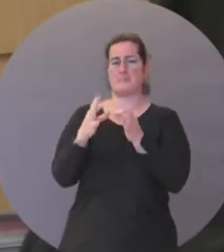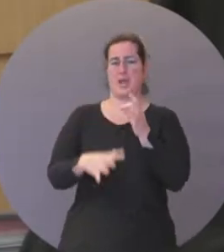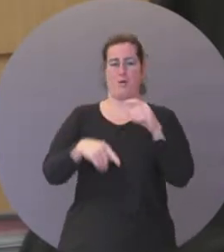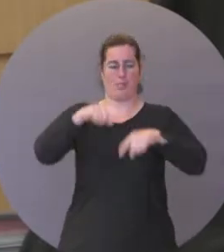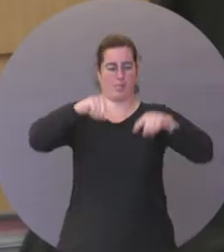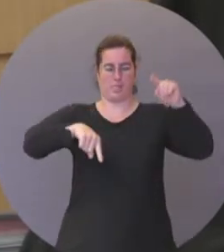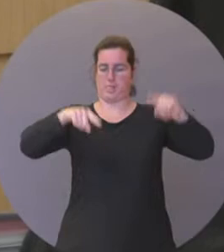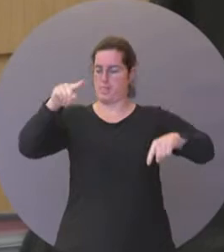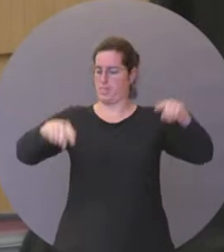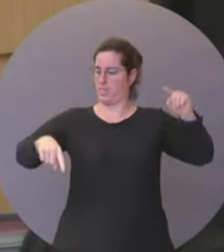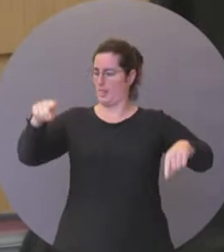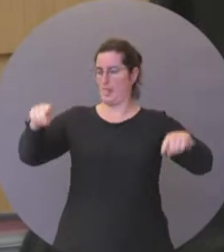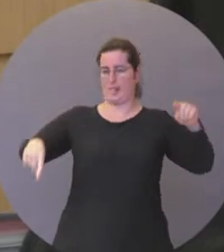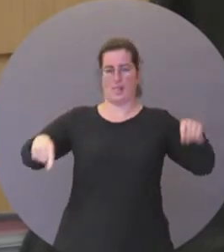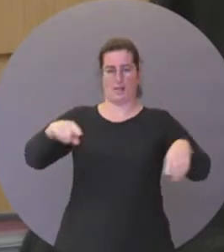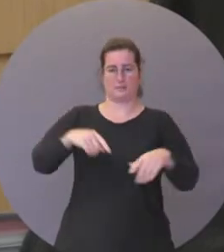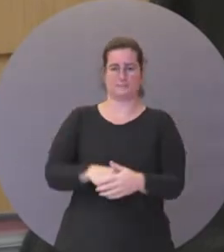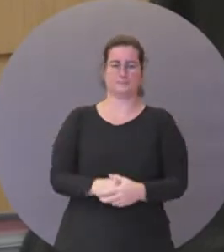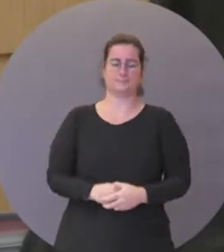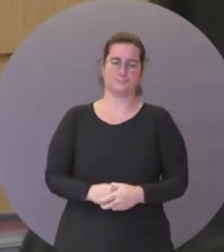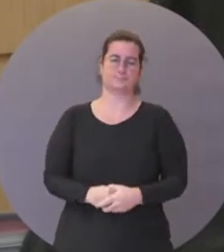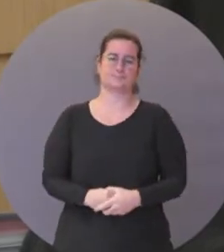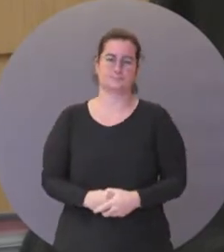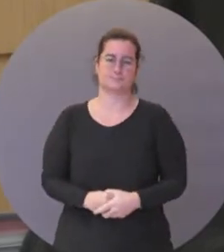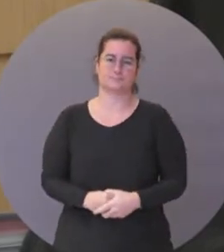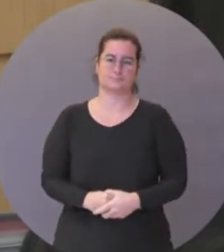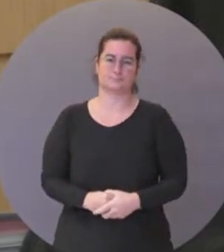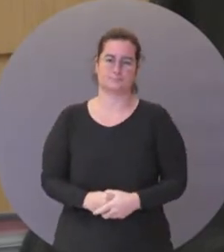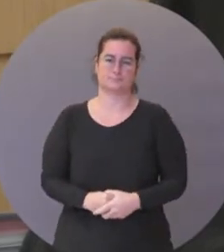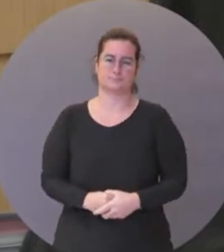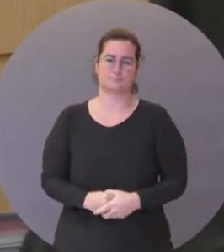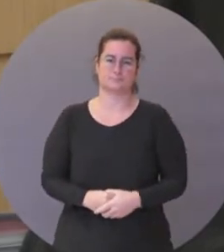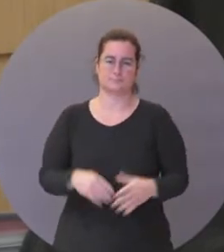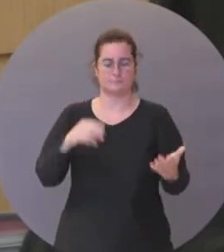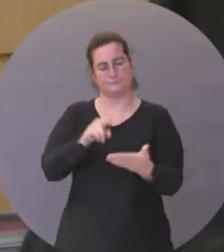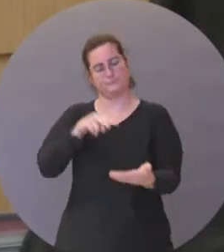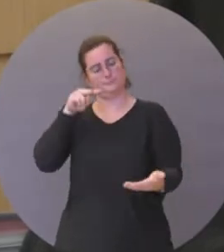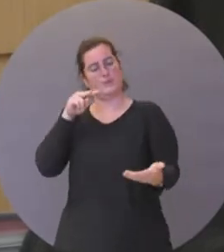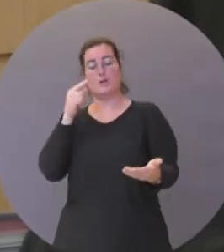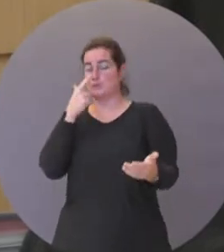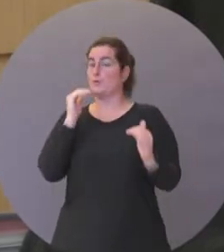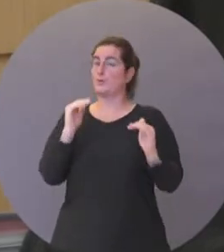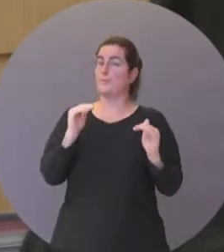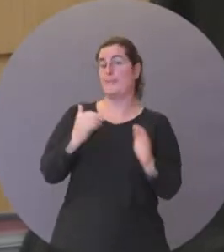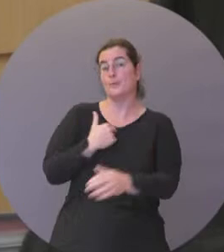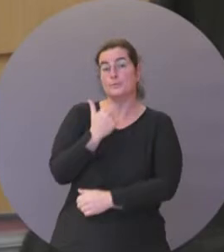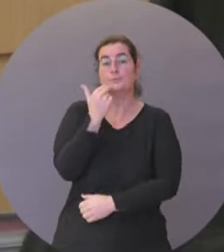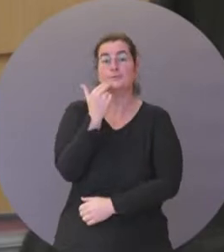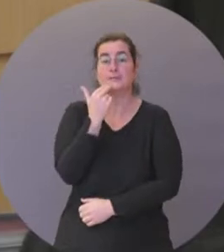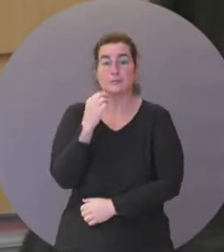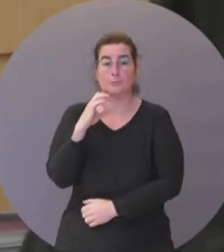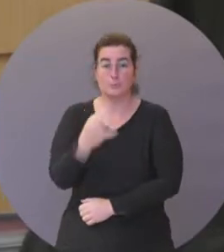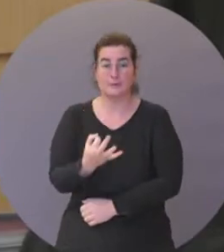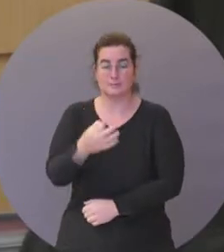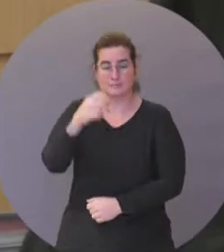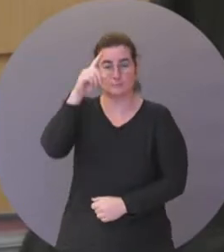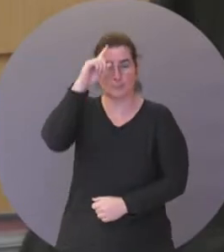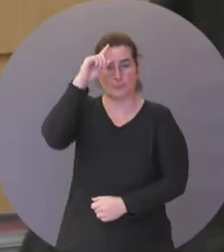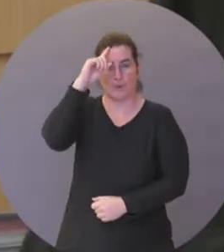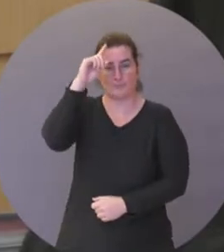hétérogène de cette expérience il la juge néanmoins utile car elle a notamment